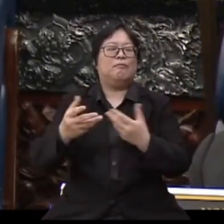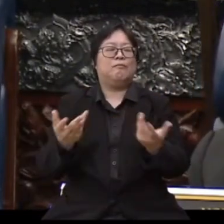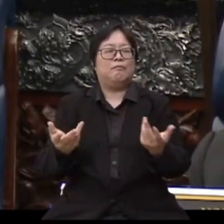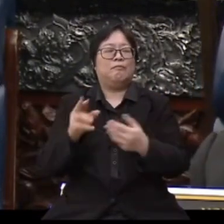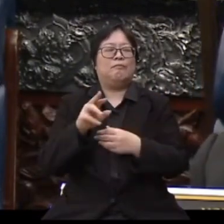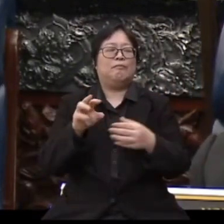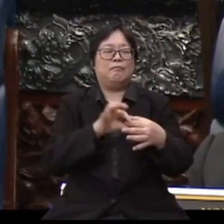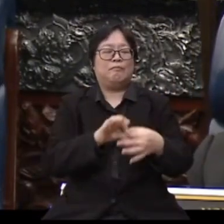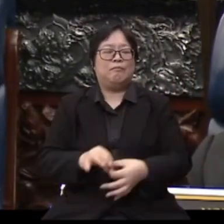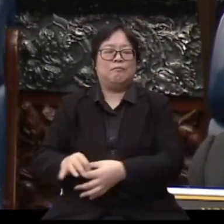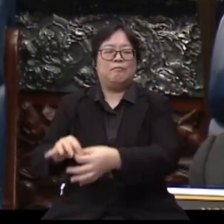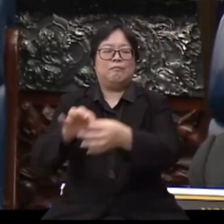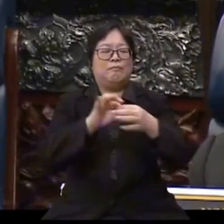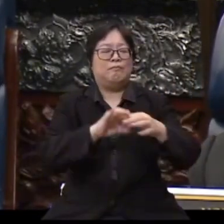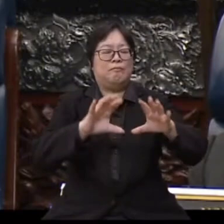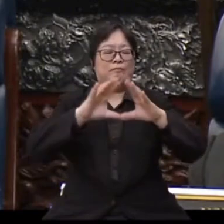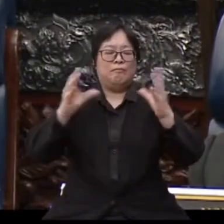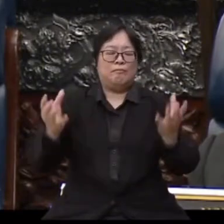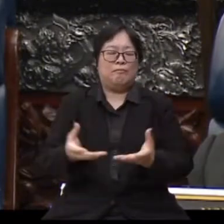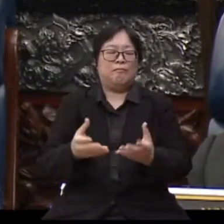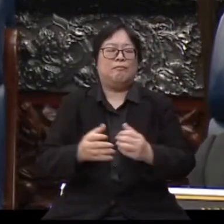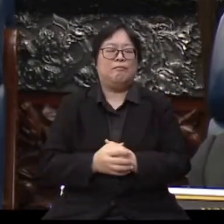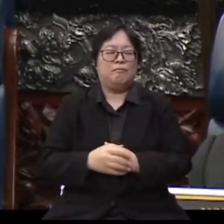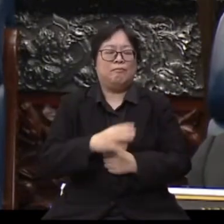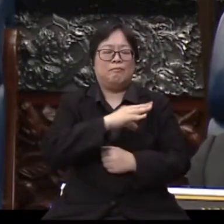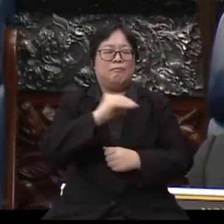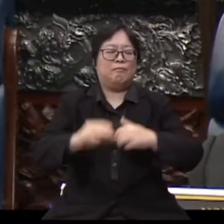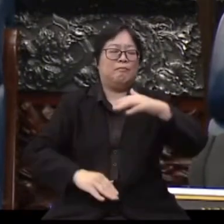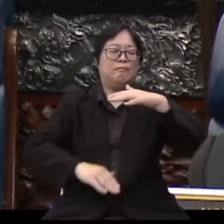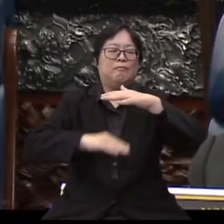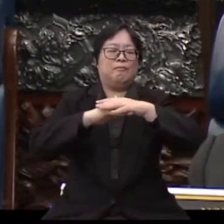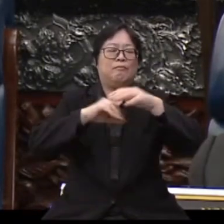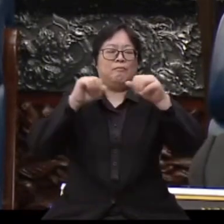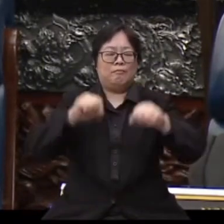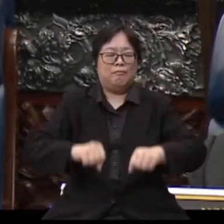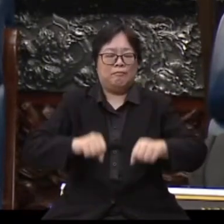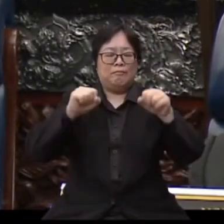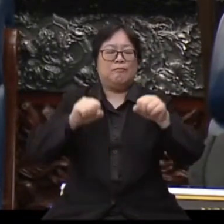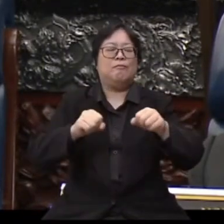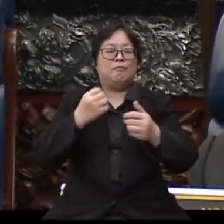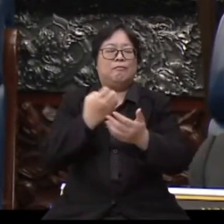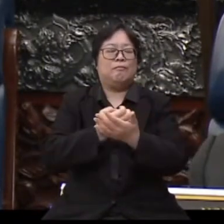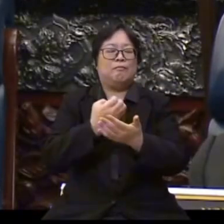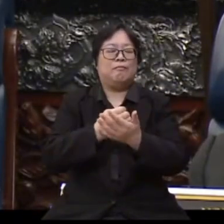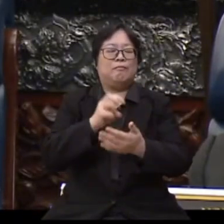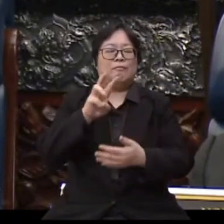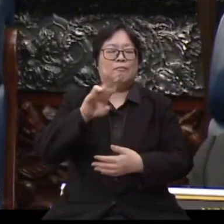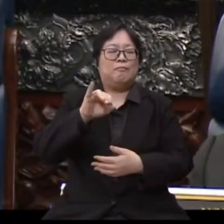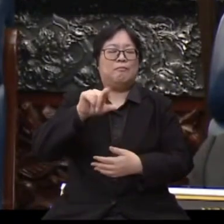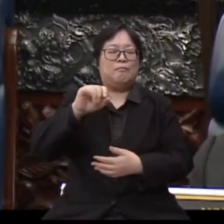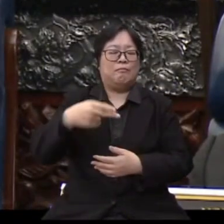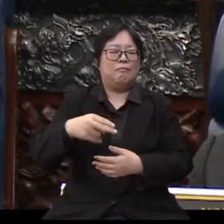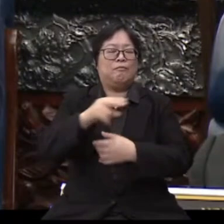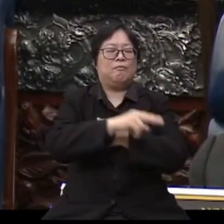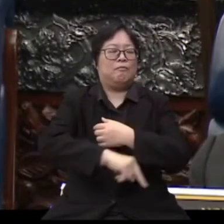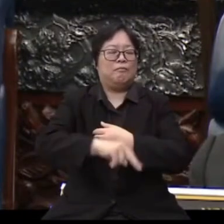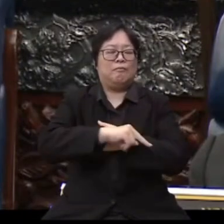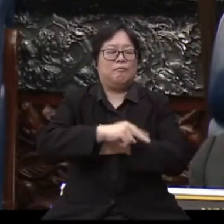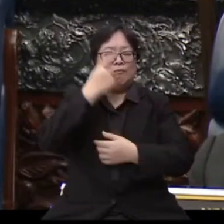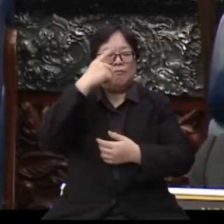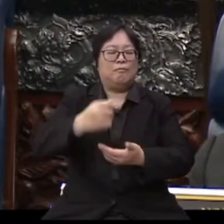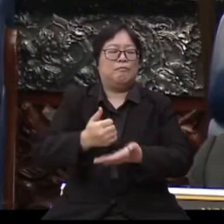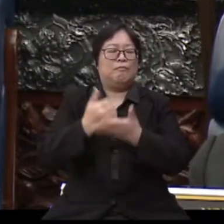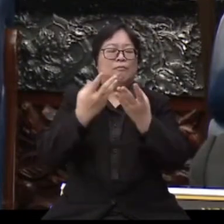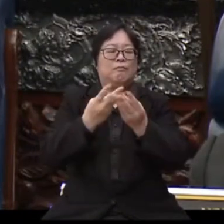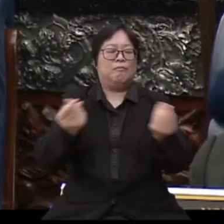dalam rantaian bekalan global, mengoptimumkan potensi ekonomi wilayah dan negeri serta menguruskan